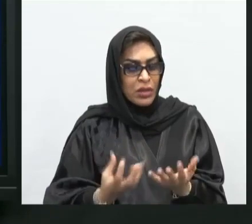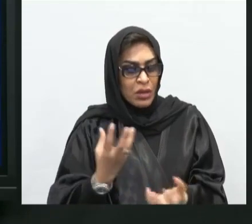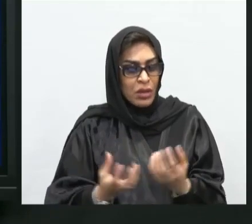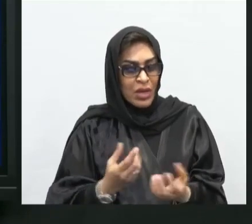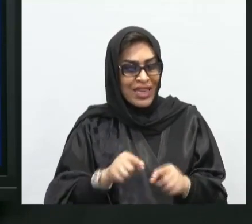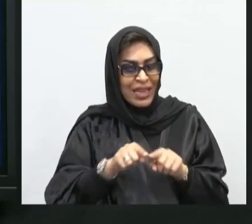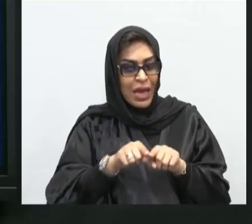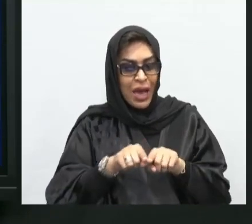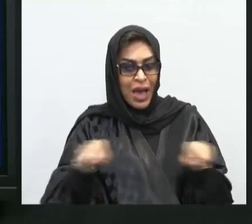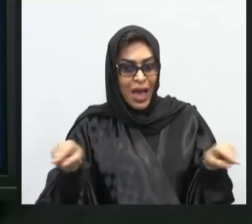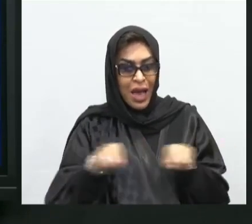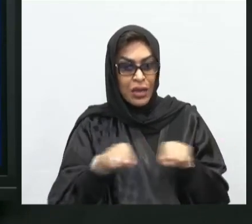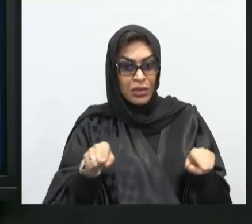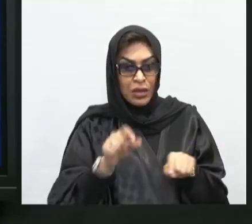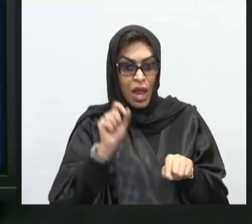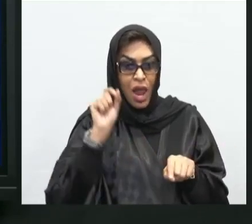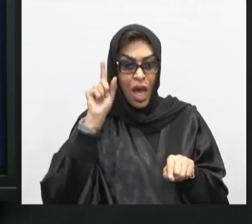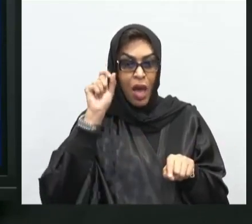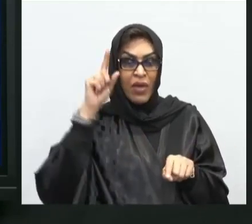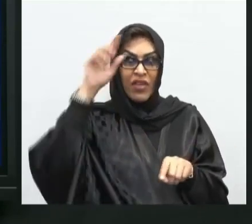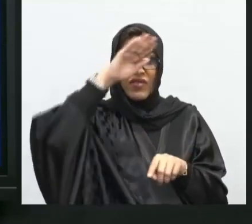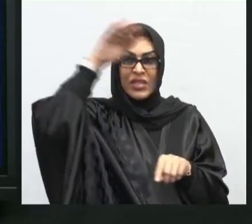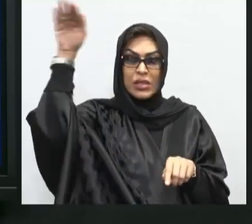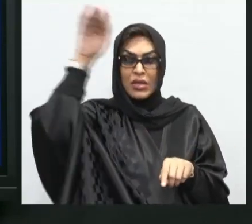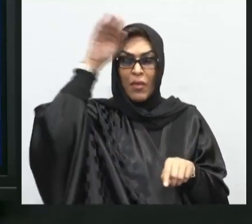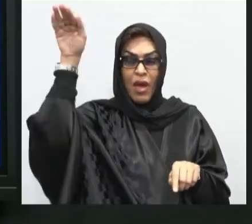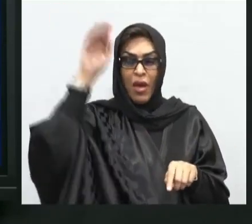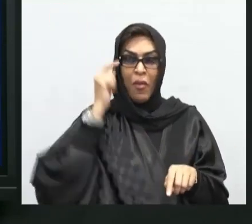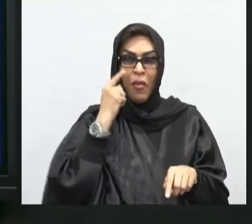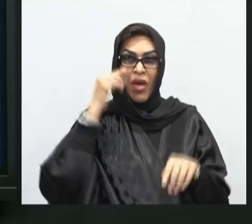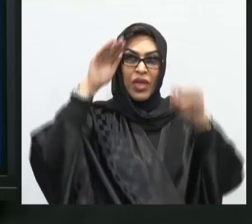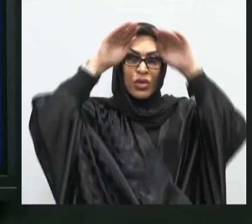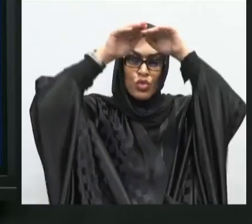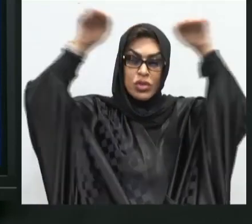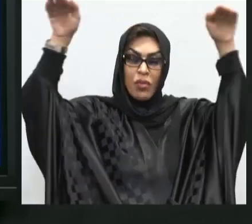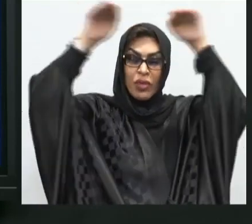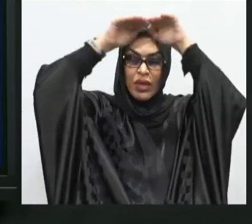كخط لامع في السماء ماذا نسميه